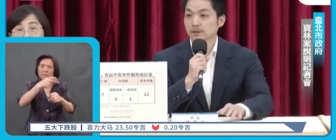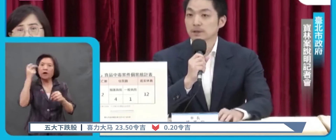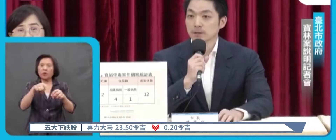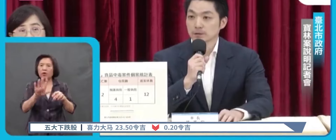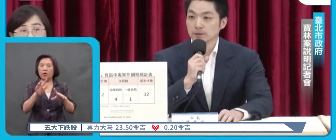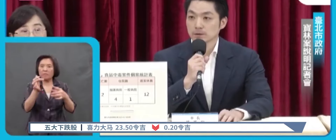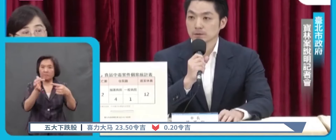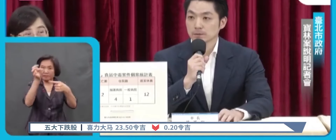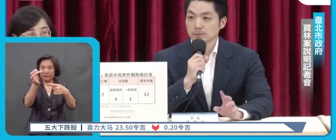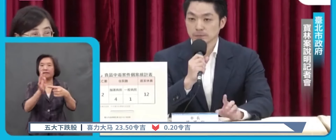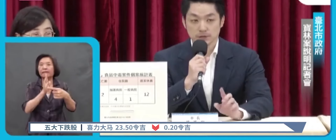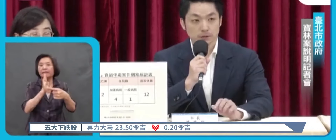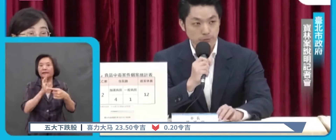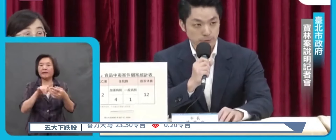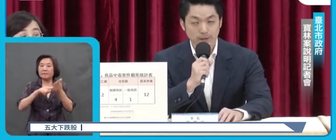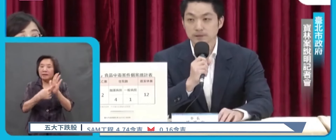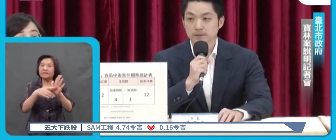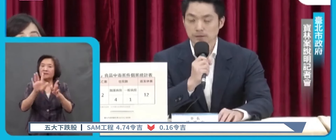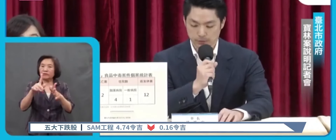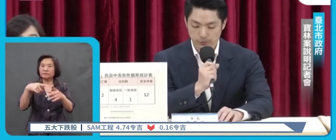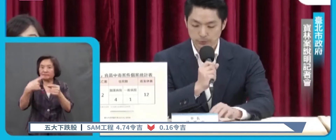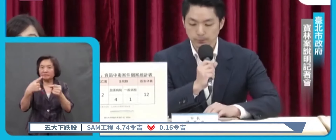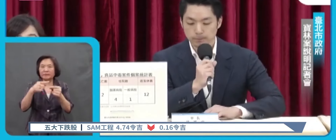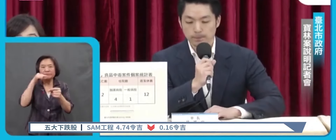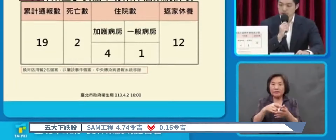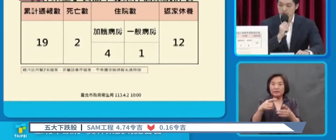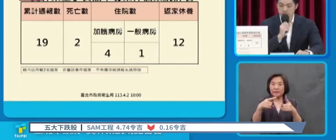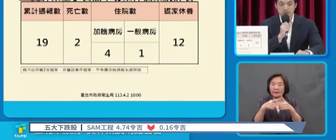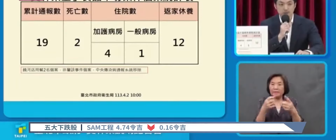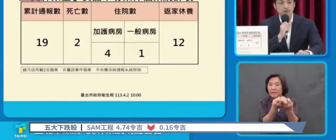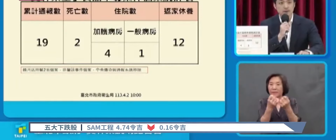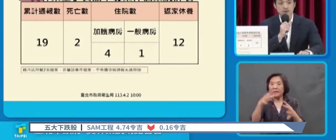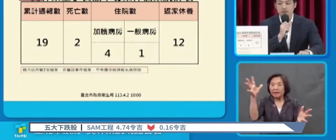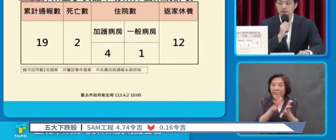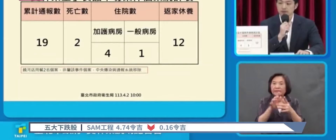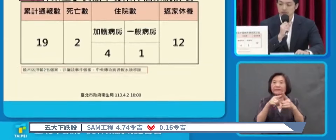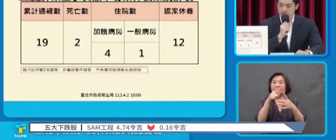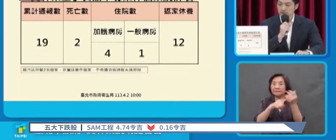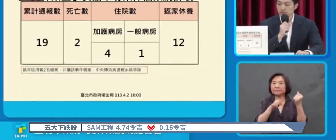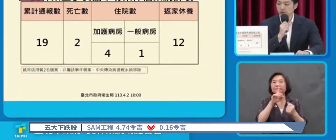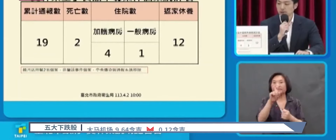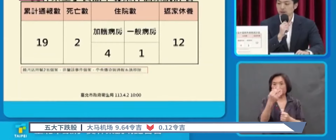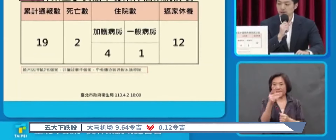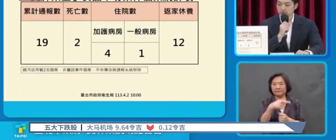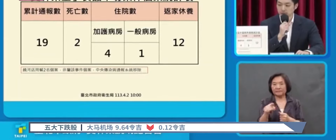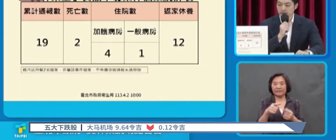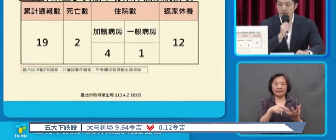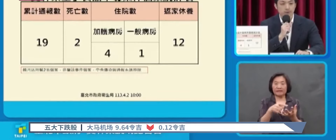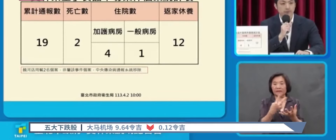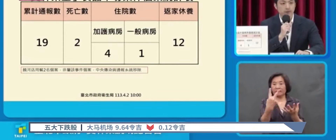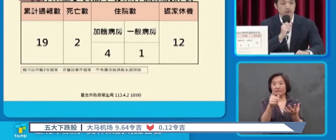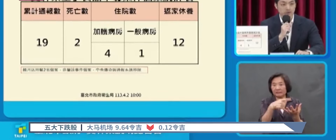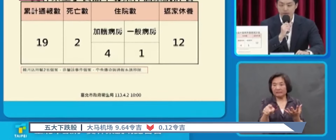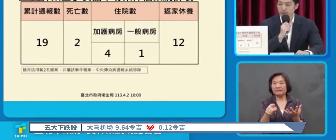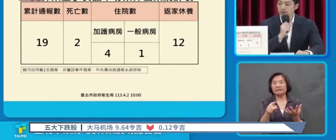现米酵菌酸这个毒素。 蒋万安指出，验出有米酵菌酸的环境及生